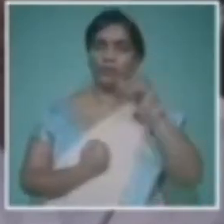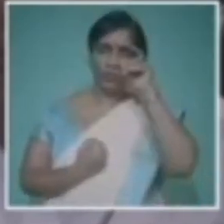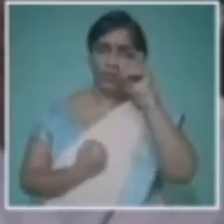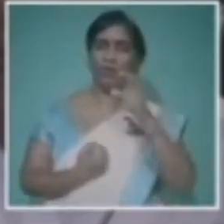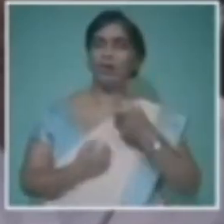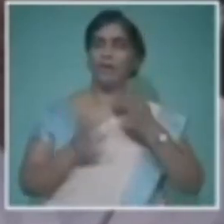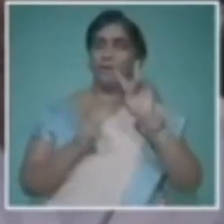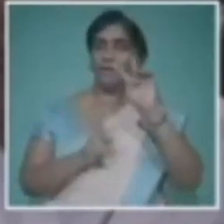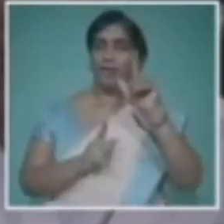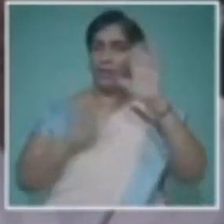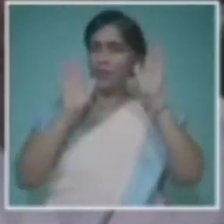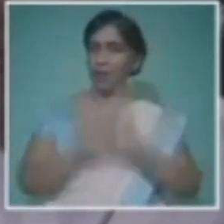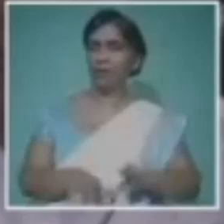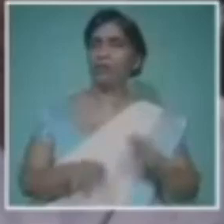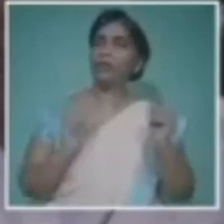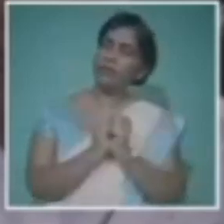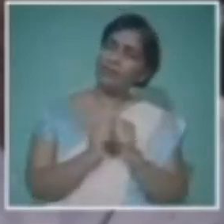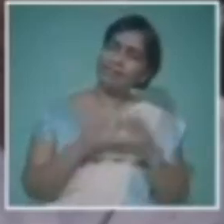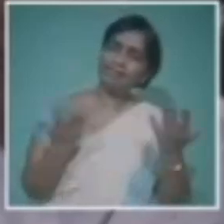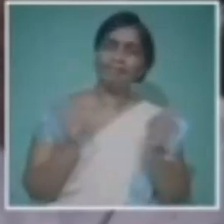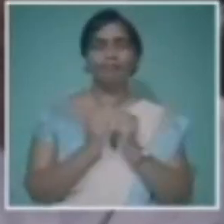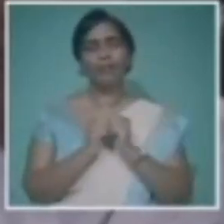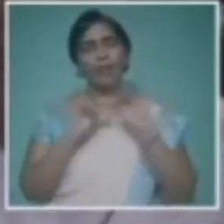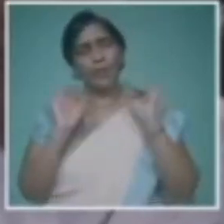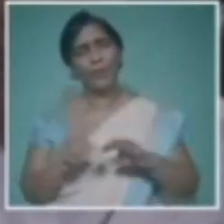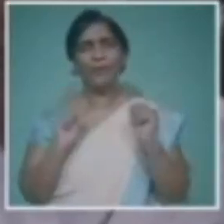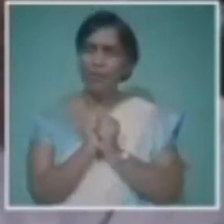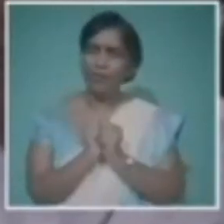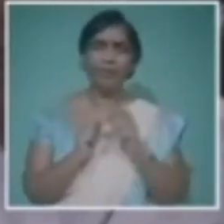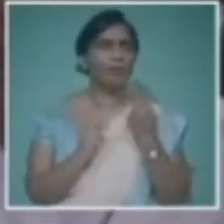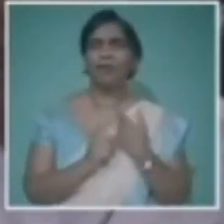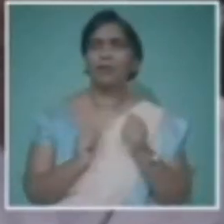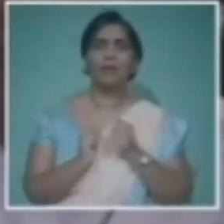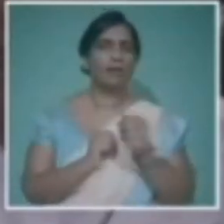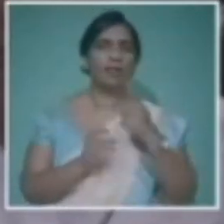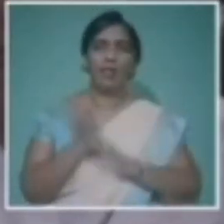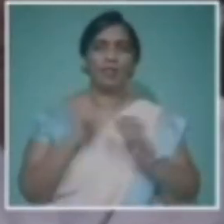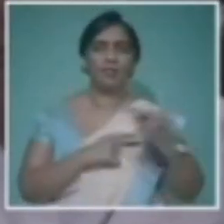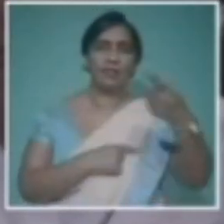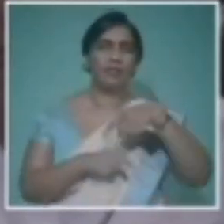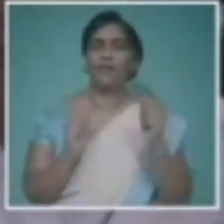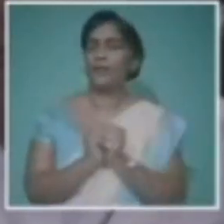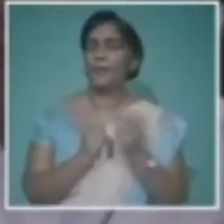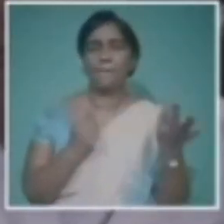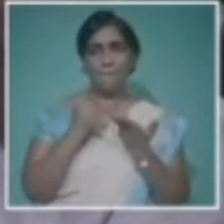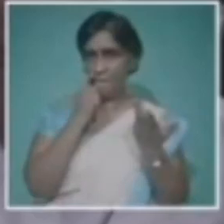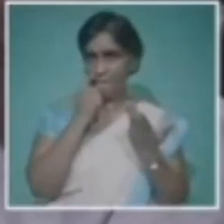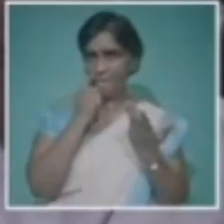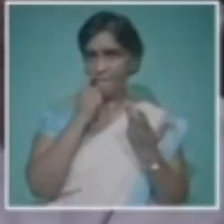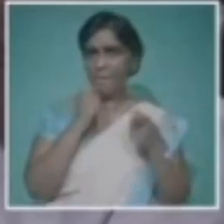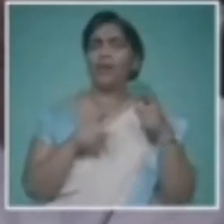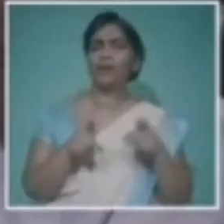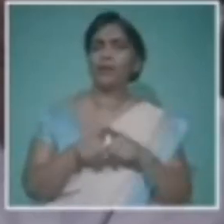27 අවසාන වාක්‍ය කරත් එකයි නොකරත් එකයි මුකුත් කරන්න බෑ දේශපාලඥයන්ට කිසි දෙයක් කරන්න බෑ